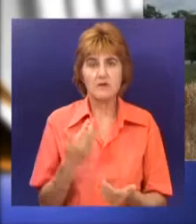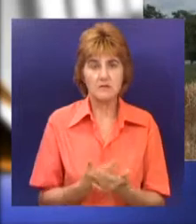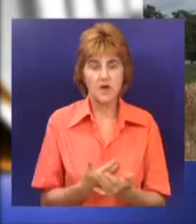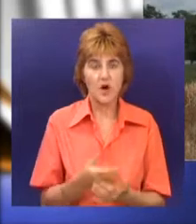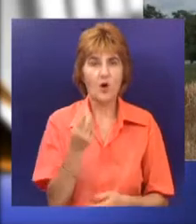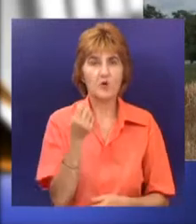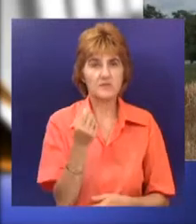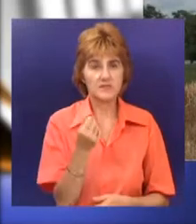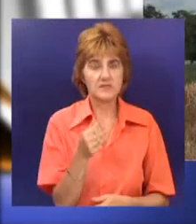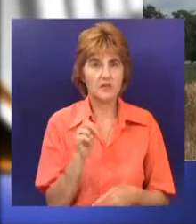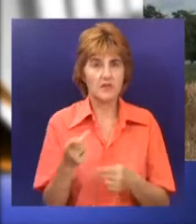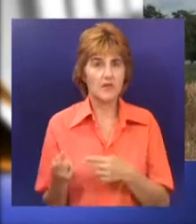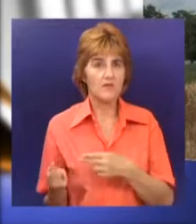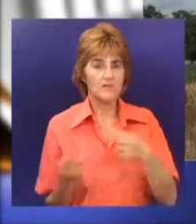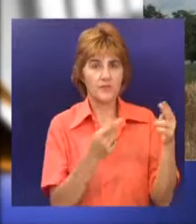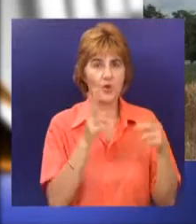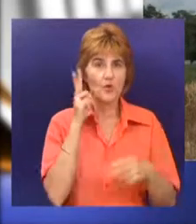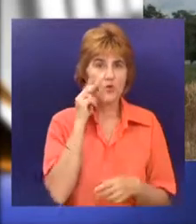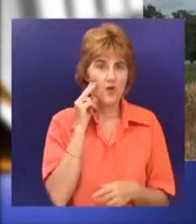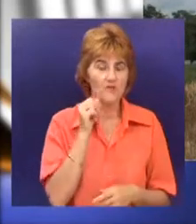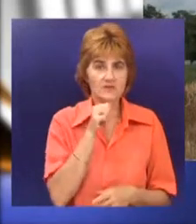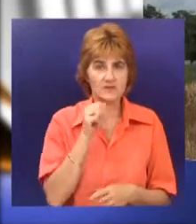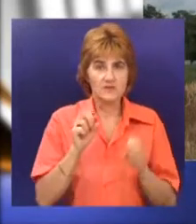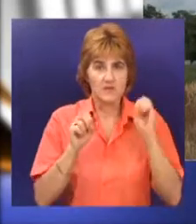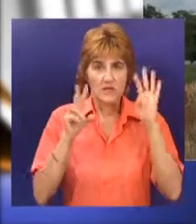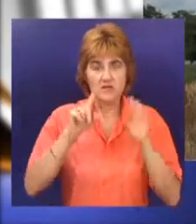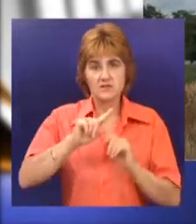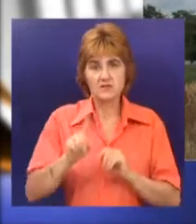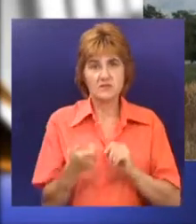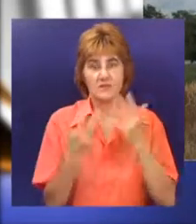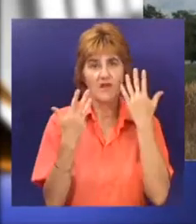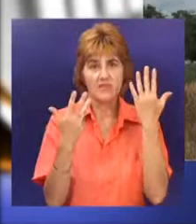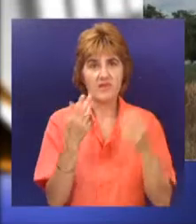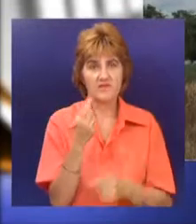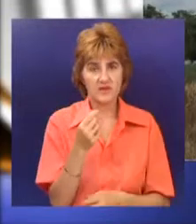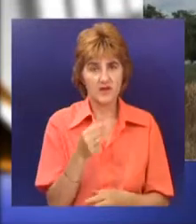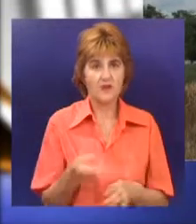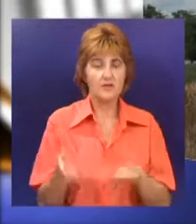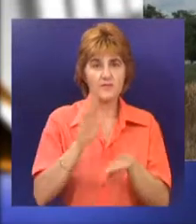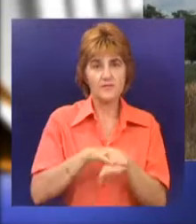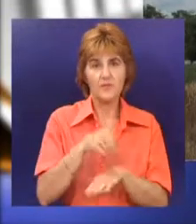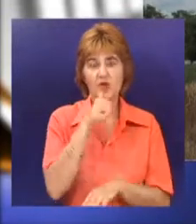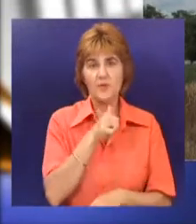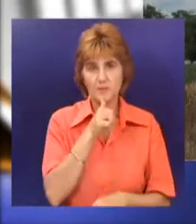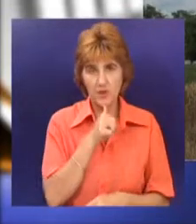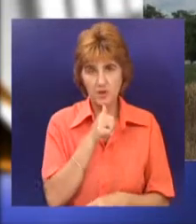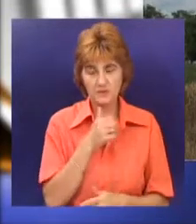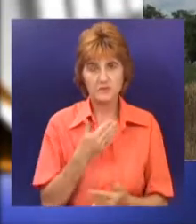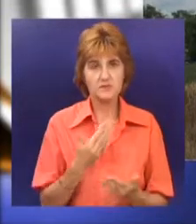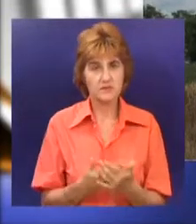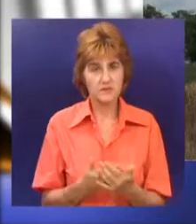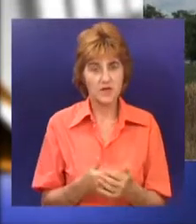Trenutna cena pšenice ovogodišnjeg roda na produktnoj berzi u Novom Sadu je 18,9 dinara po kilogramu sa porezom na dodatu